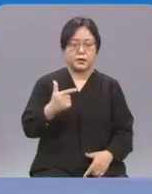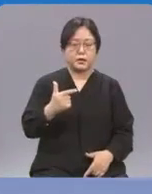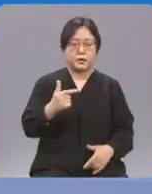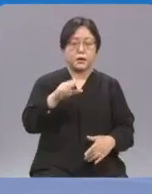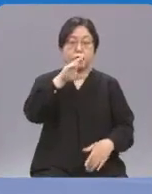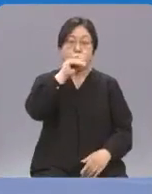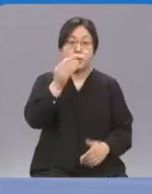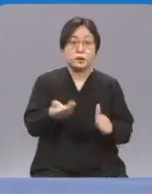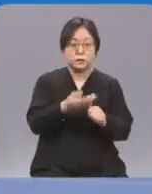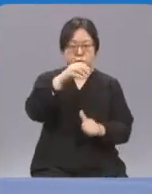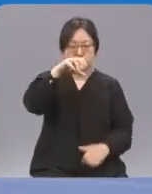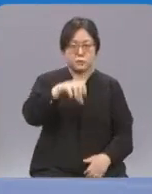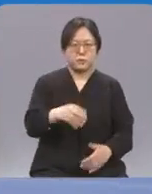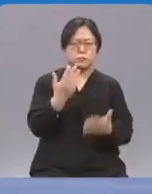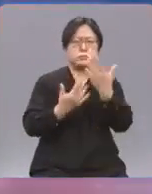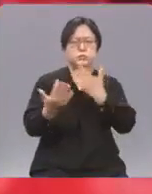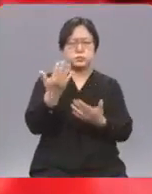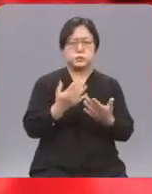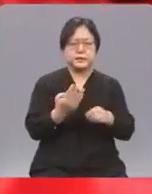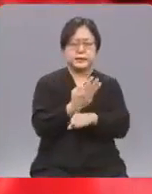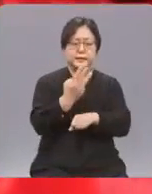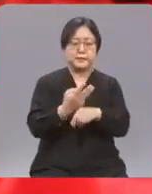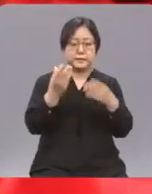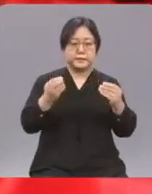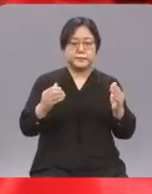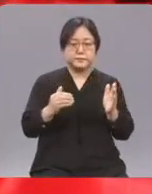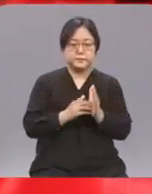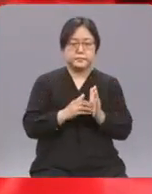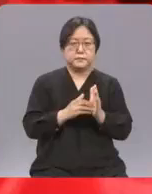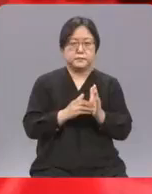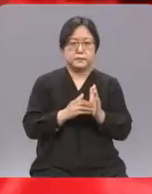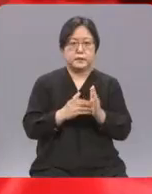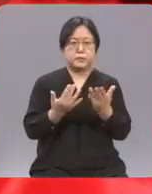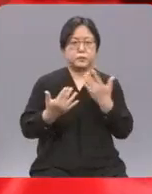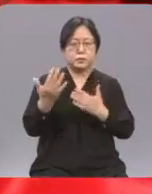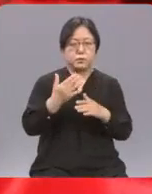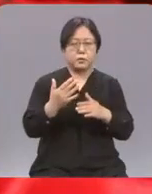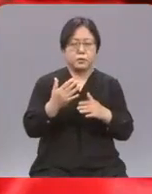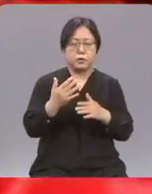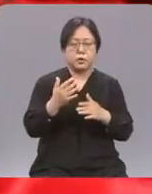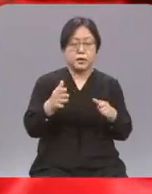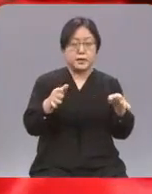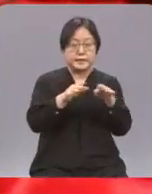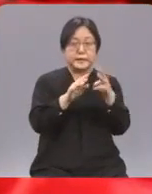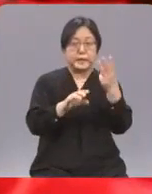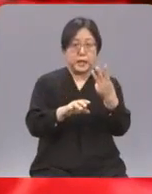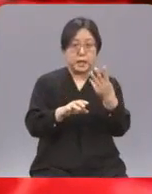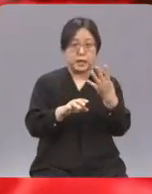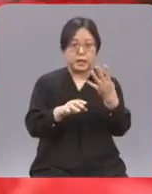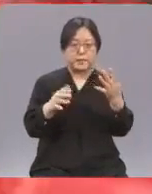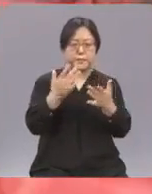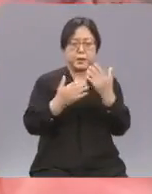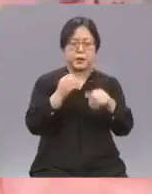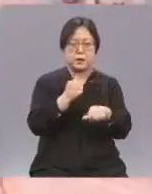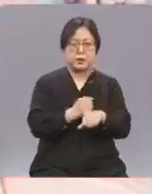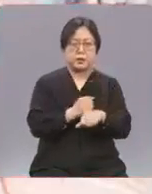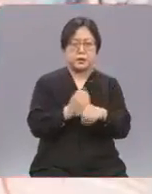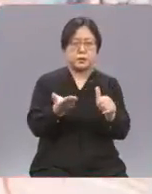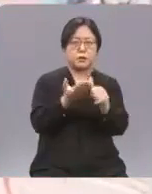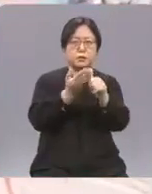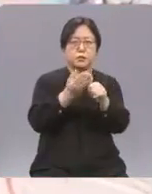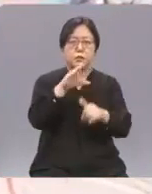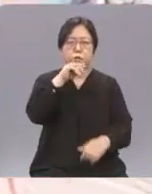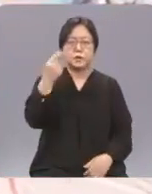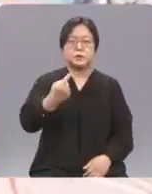한 오리 사육농장에서 불이 나서 3시간 만에 꺼졌습니다. 이 불로 오리 축사 4동이 모두 타고 사육 중이던